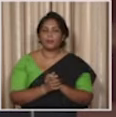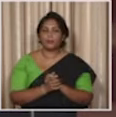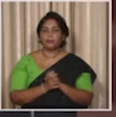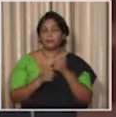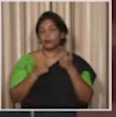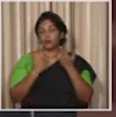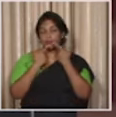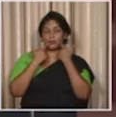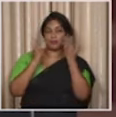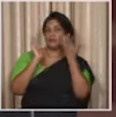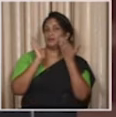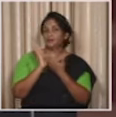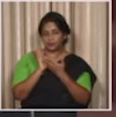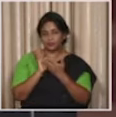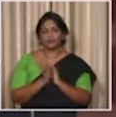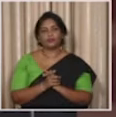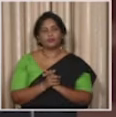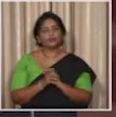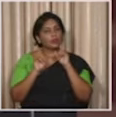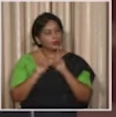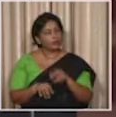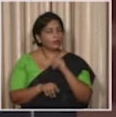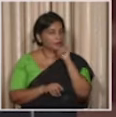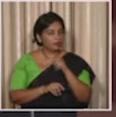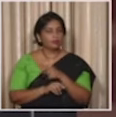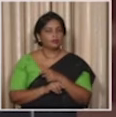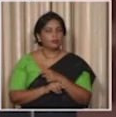හොඳට රඟපානවා. ඉතින් ඇත්ත වශයෙන්ම